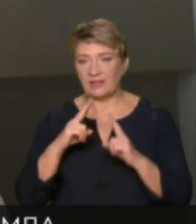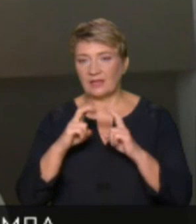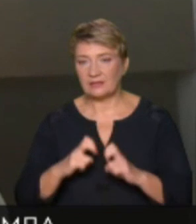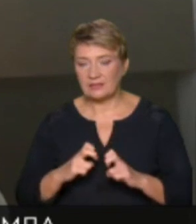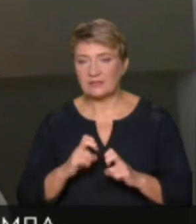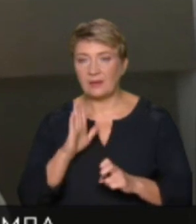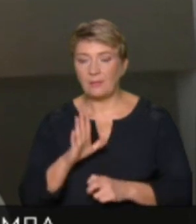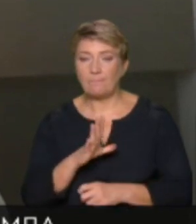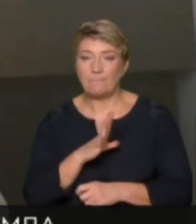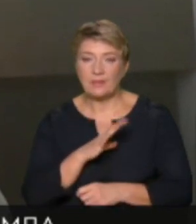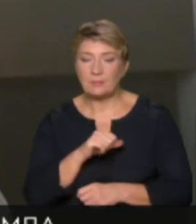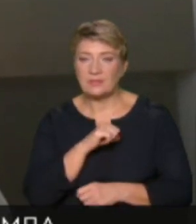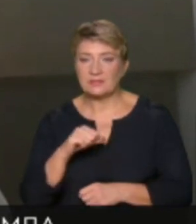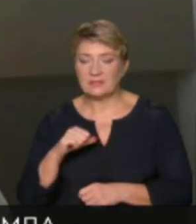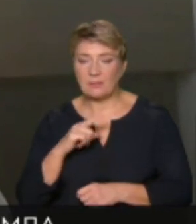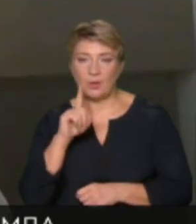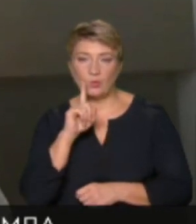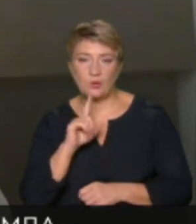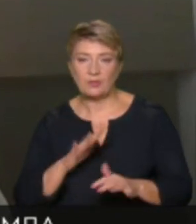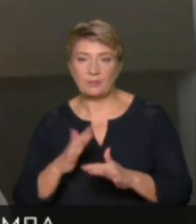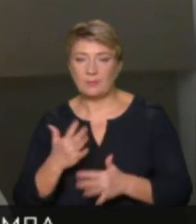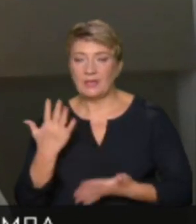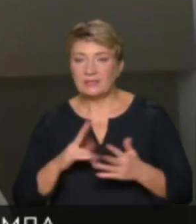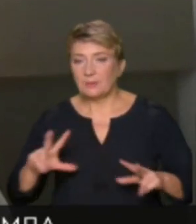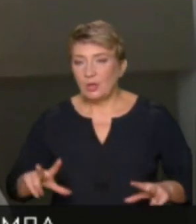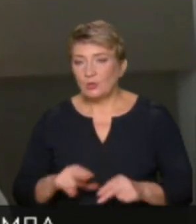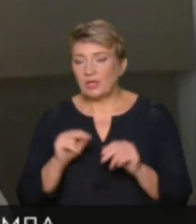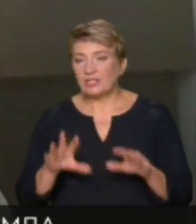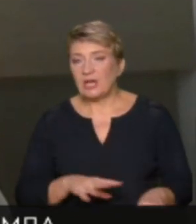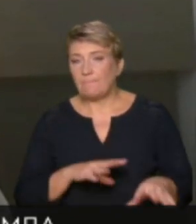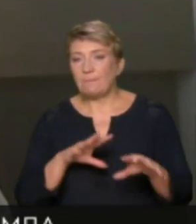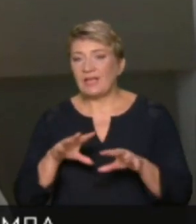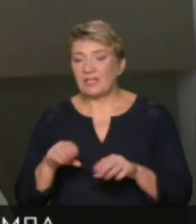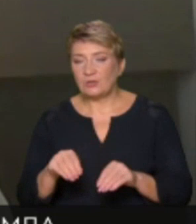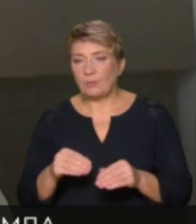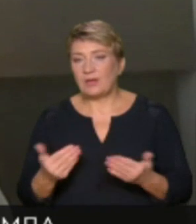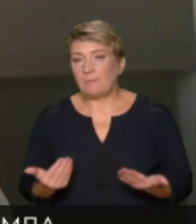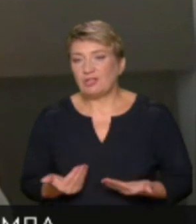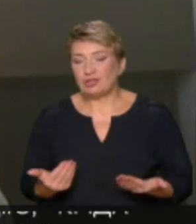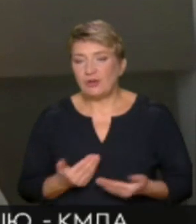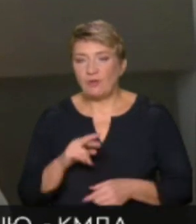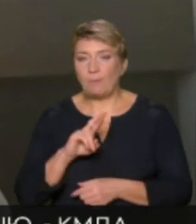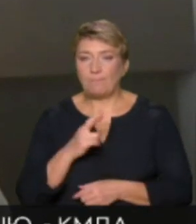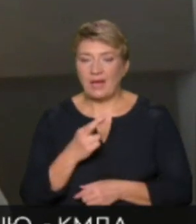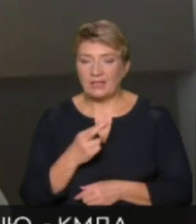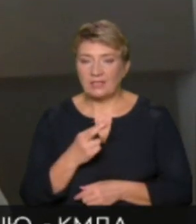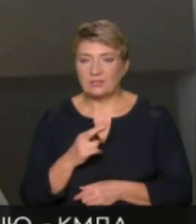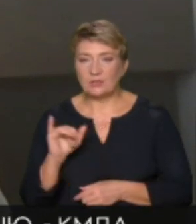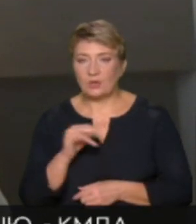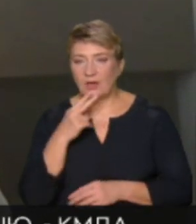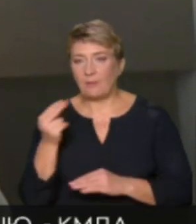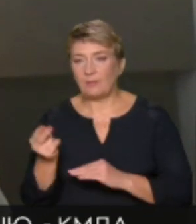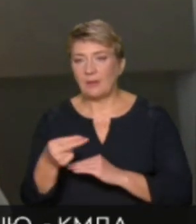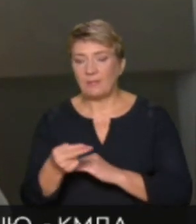самый удобный момент. Вот. Если мы удачно переживем эту пятницу мечети и